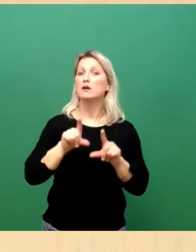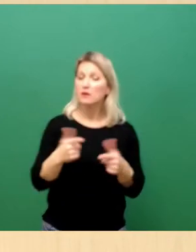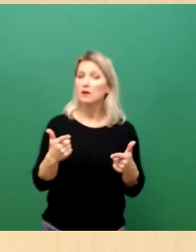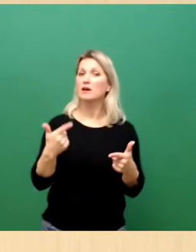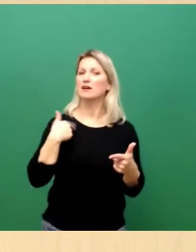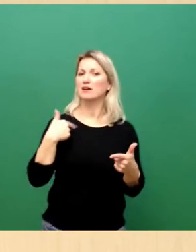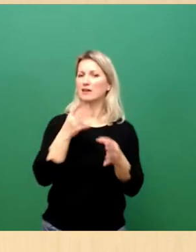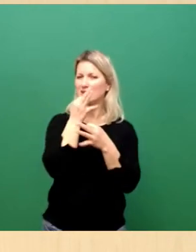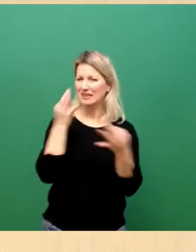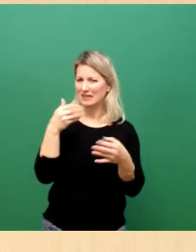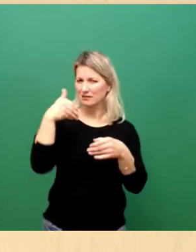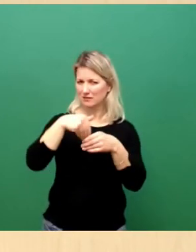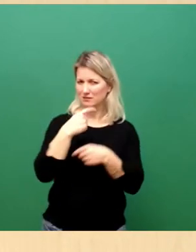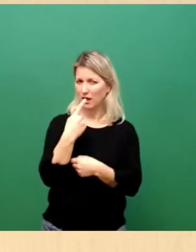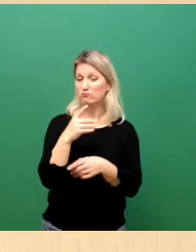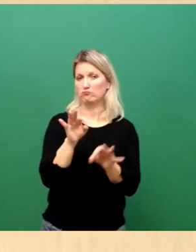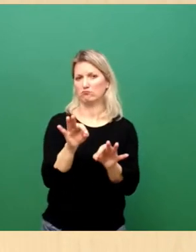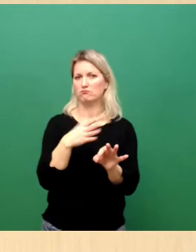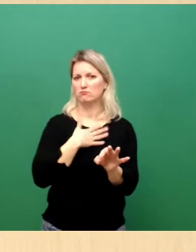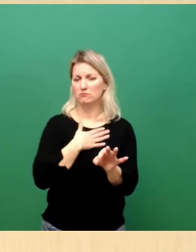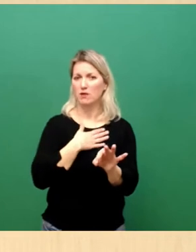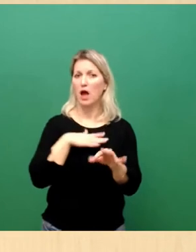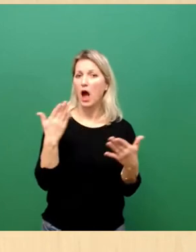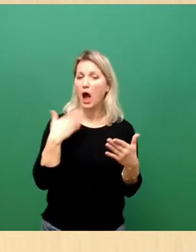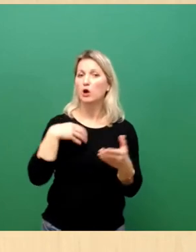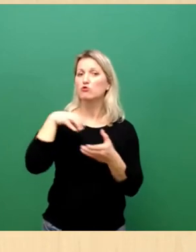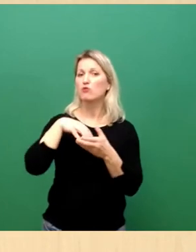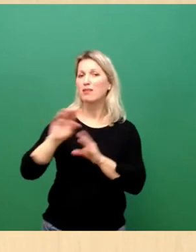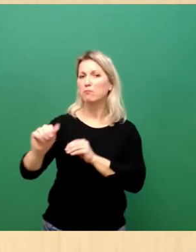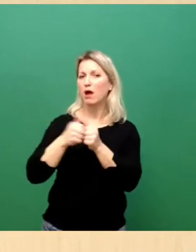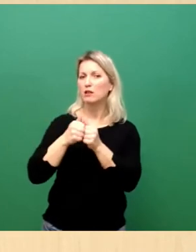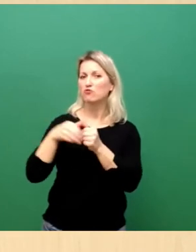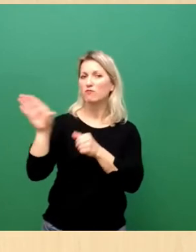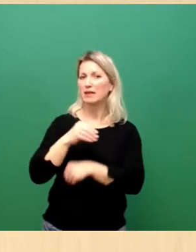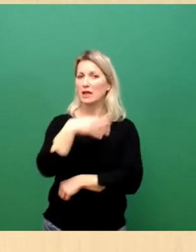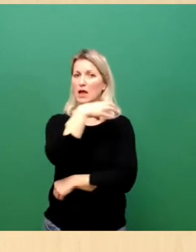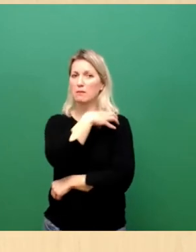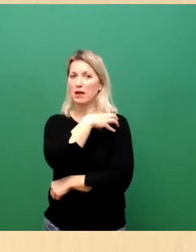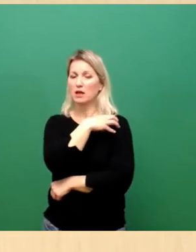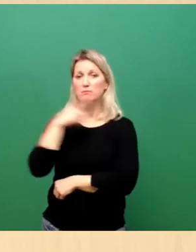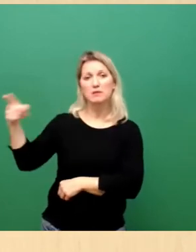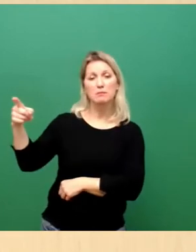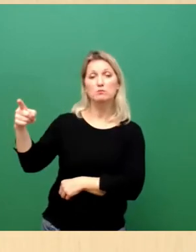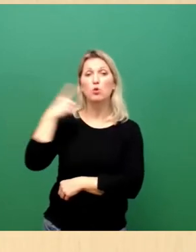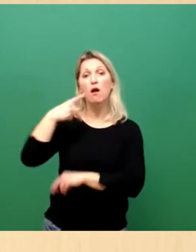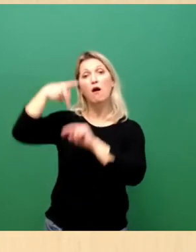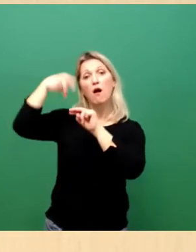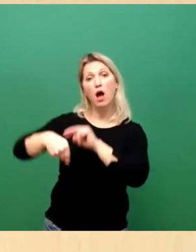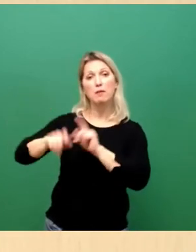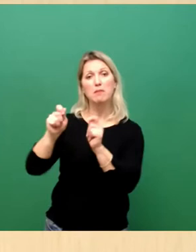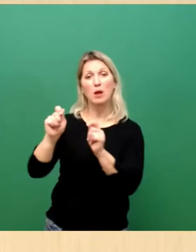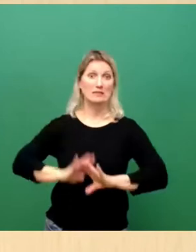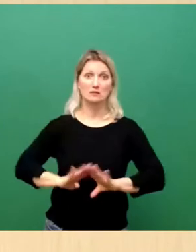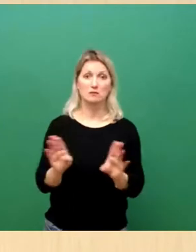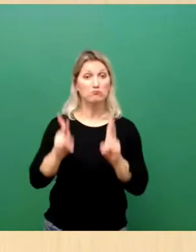Ich halte es ebenso für richtig, dass wir unsere Städtepartnerschaft mit St. Petersburg nicht pausieren lassen, dass wir die nicht aussetzen, dass wir weiterhin mit den